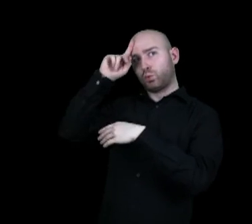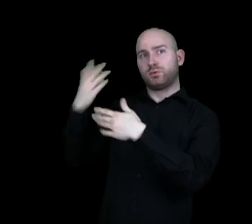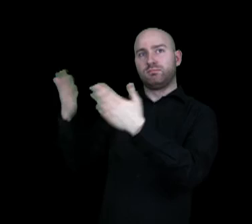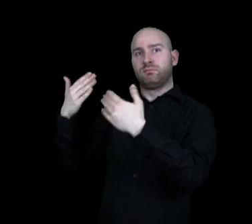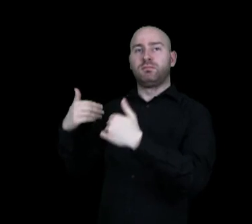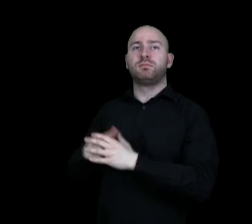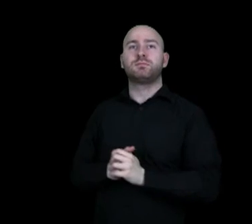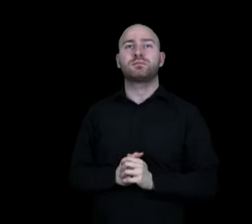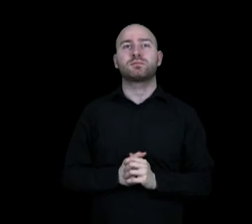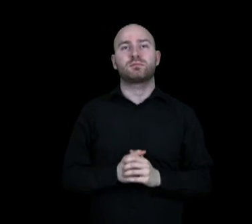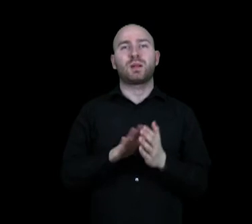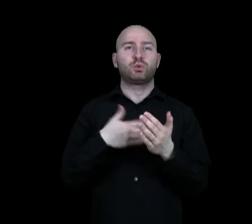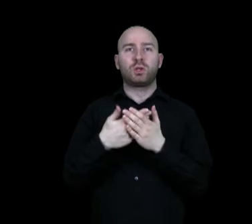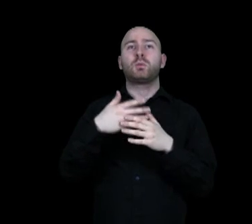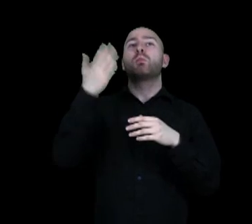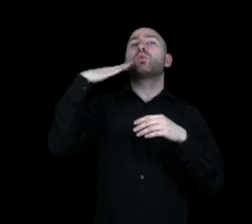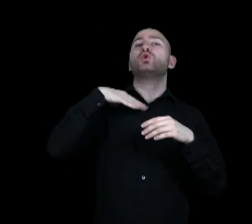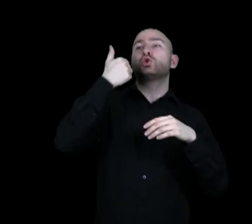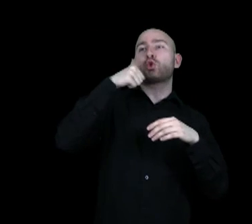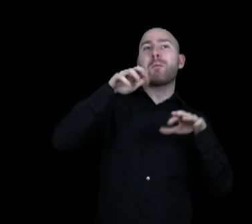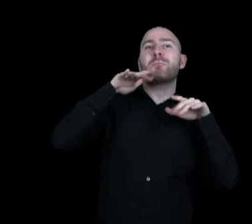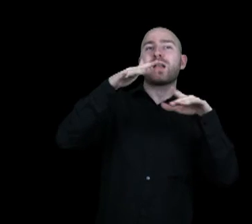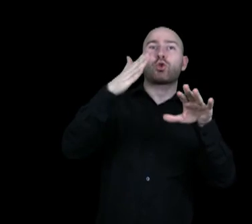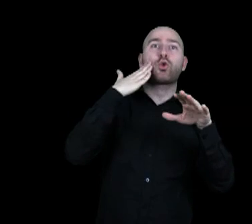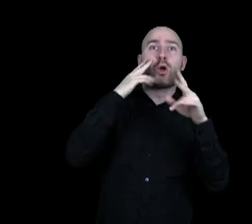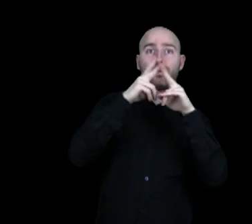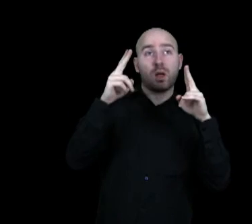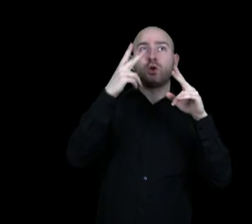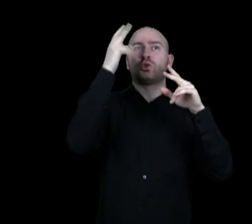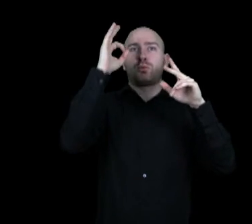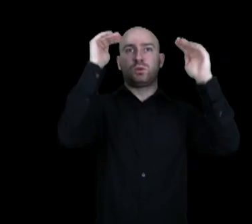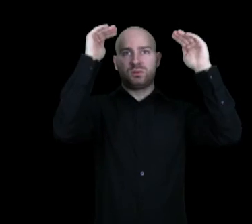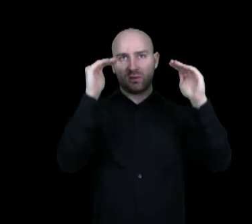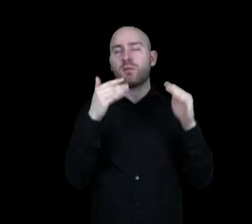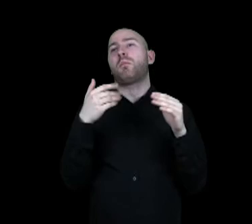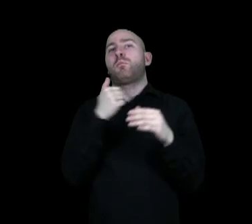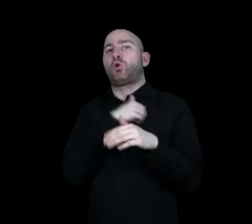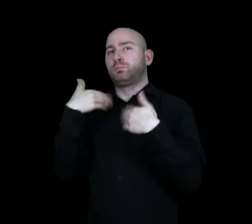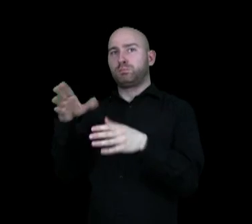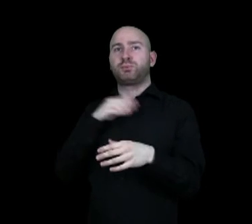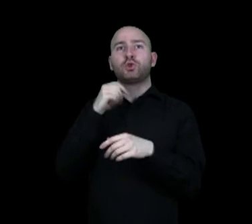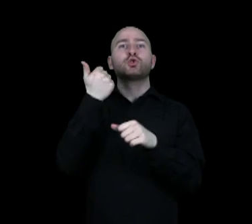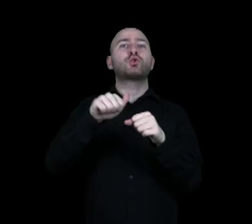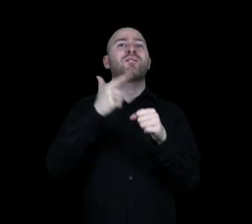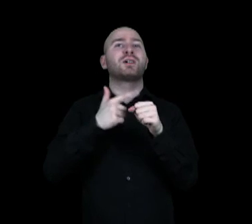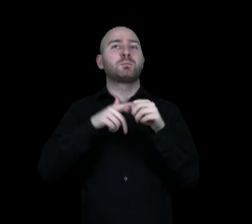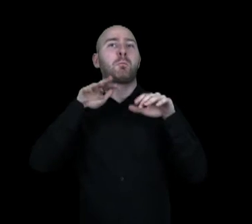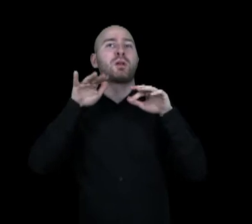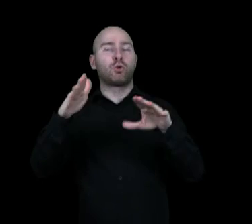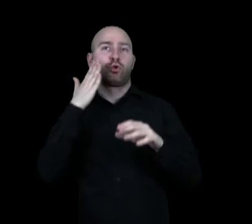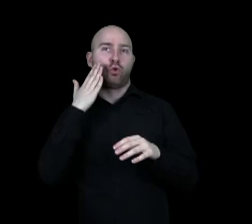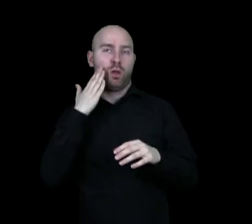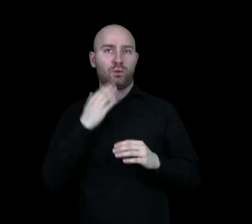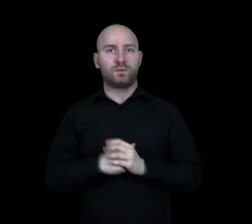100 miliardów dolarów w jakimś okresie. A teraz jesteśmy przy 120 miliardach. 120 miliardów dolarów.